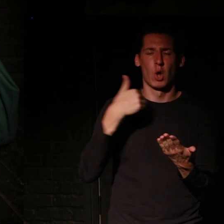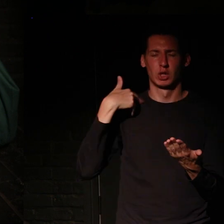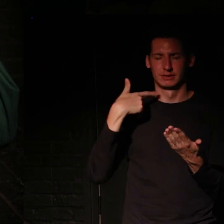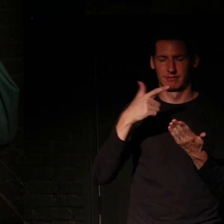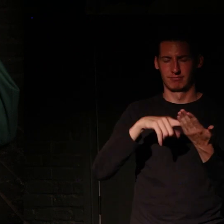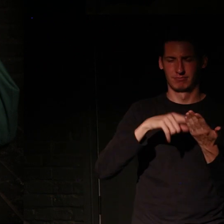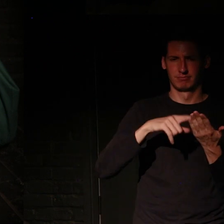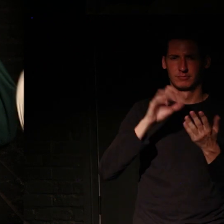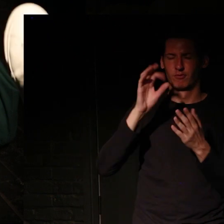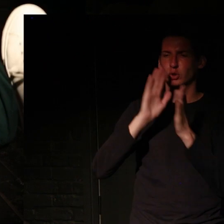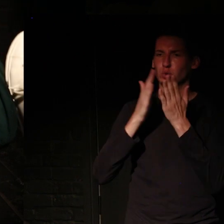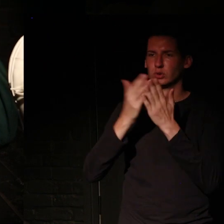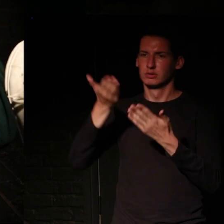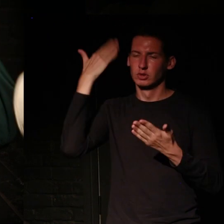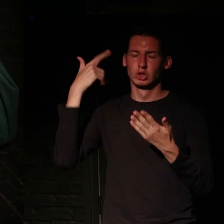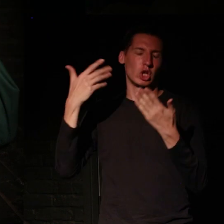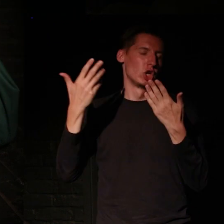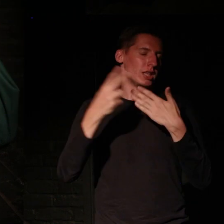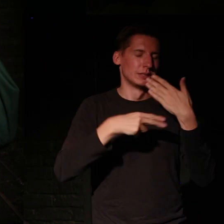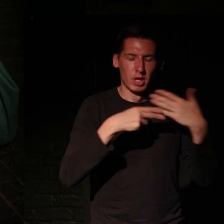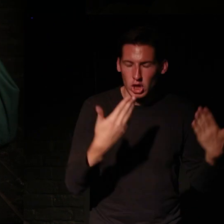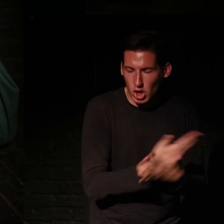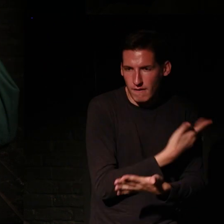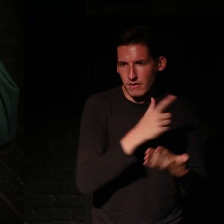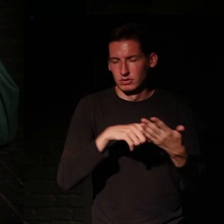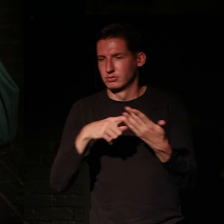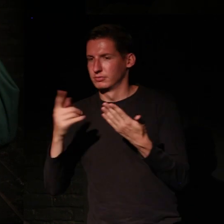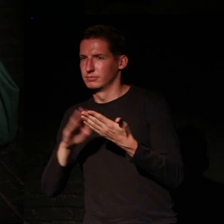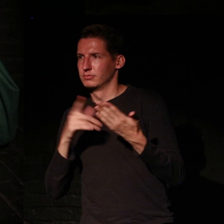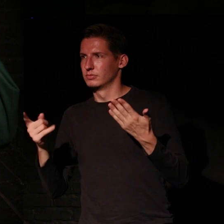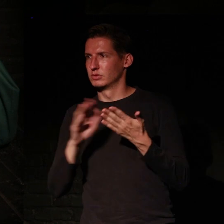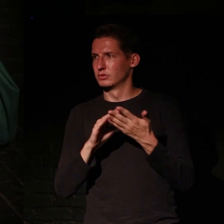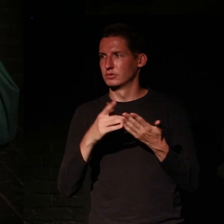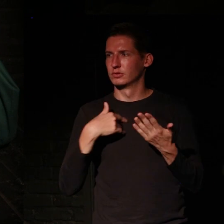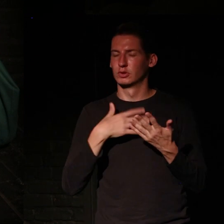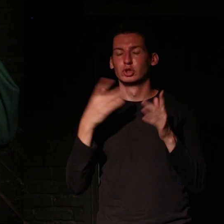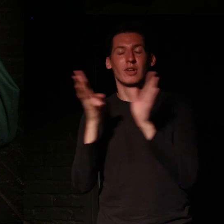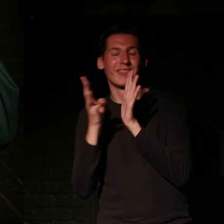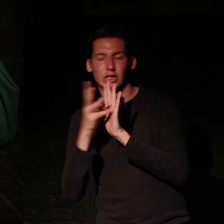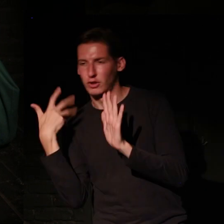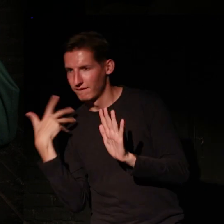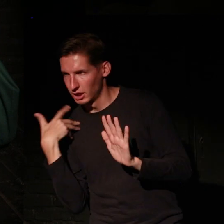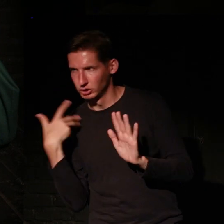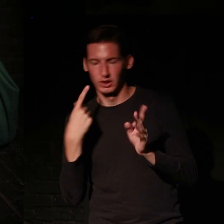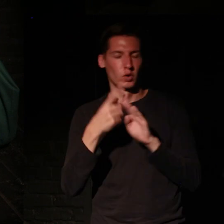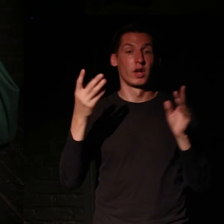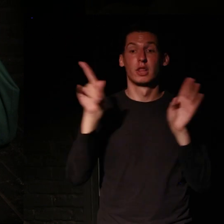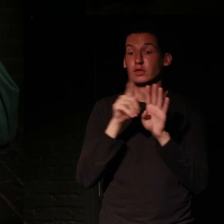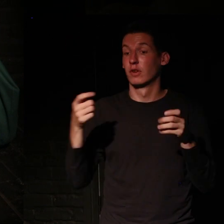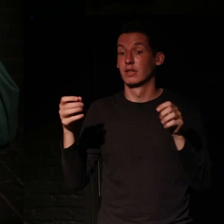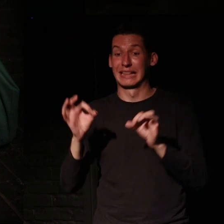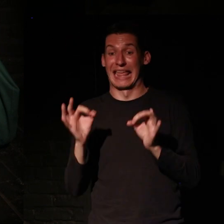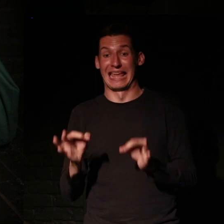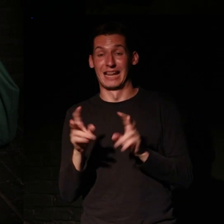tłumaczenia, czy Nowego Testamentu, czy całej Biblii z XIX-wiecznymi, ze współczesnymi,